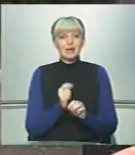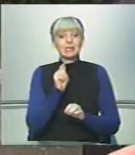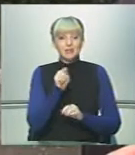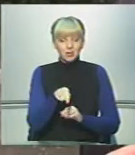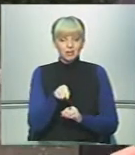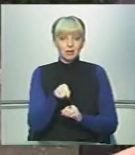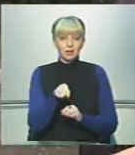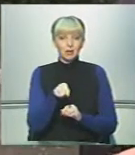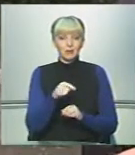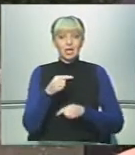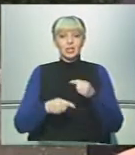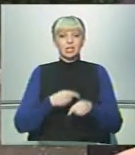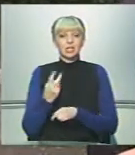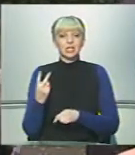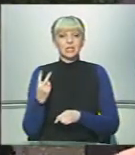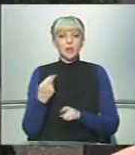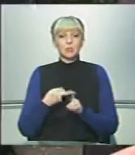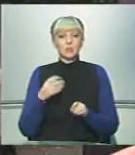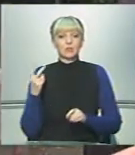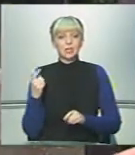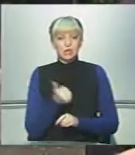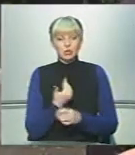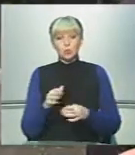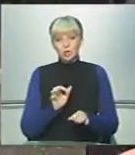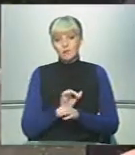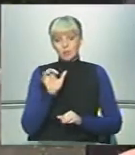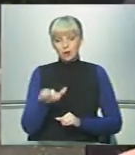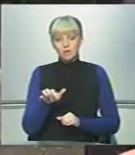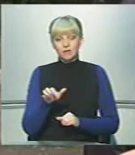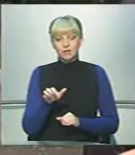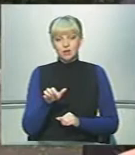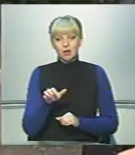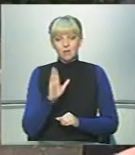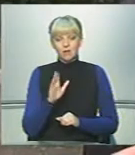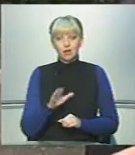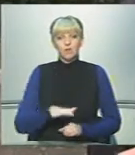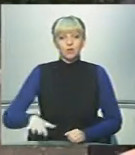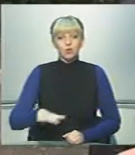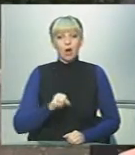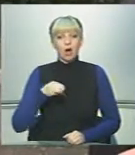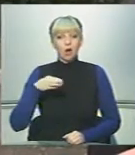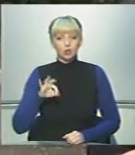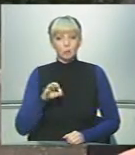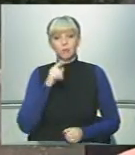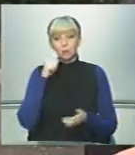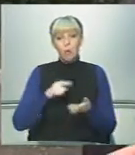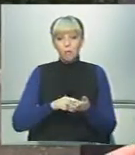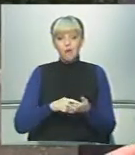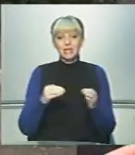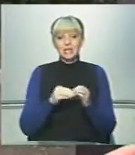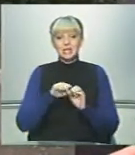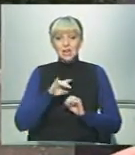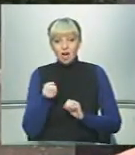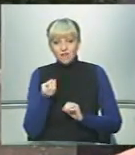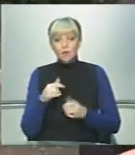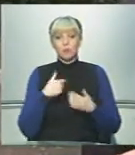звідти через 2,5 тижні вже відправився в зону АТО. Тобто попали ми 10 травня,